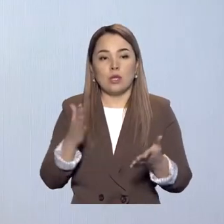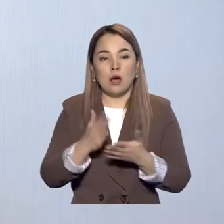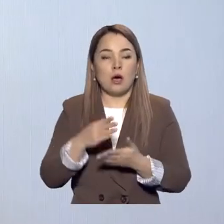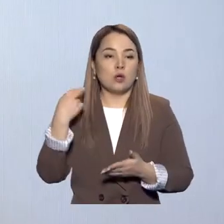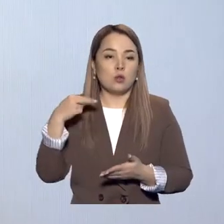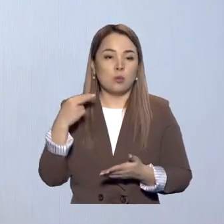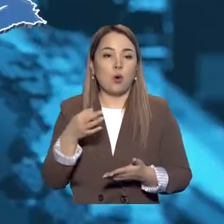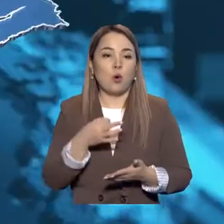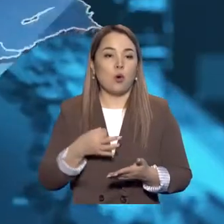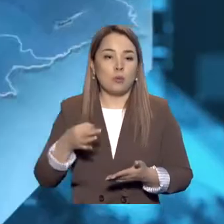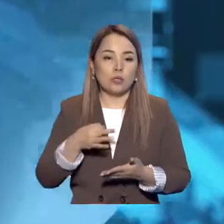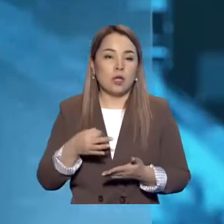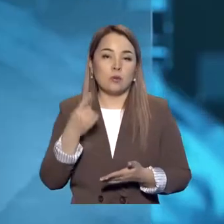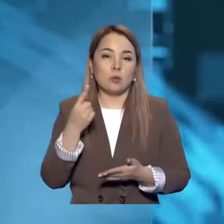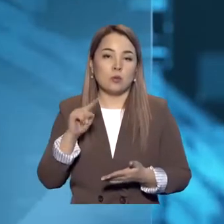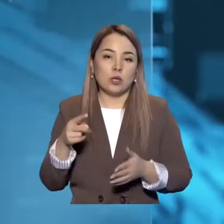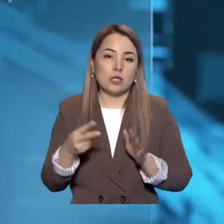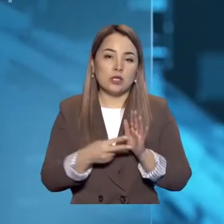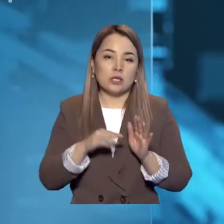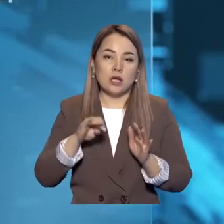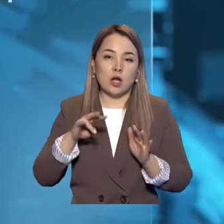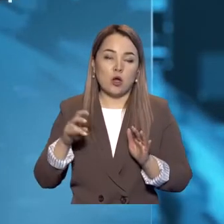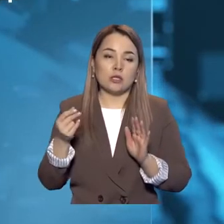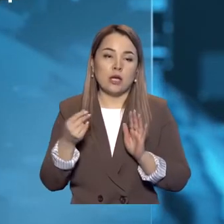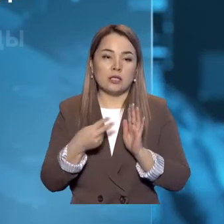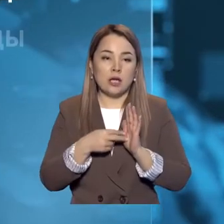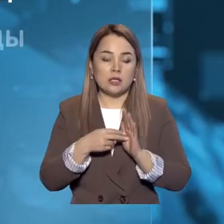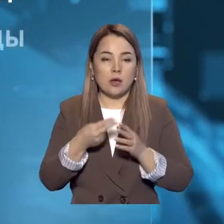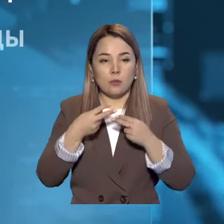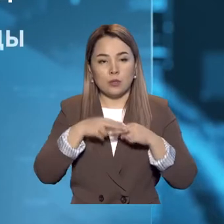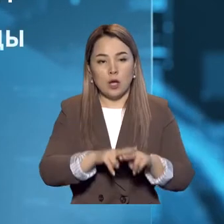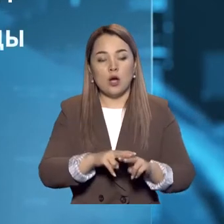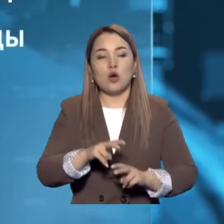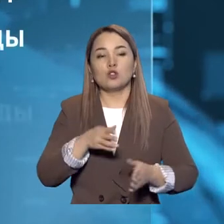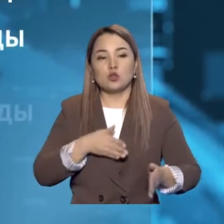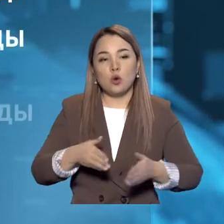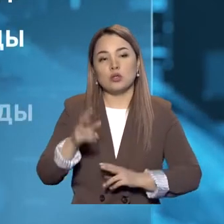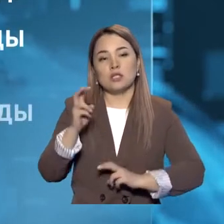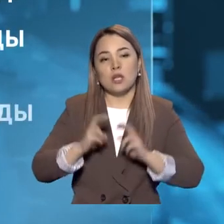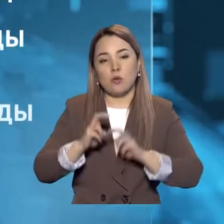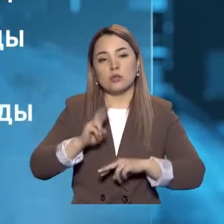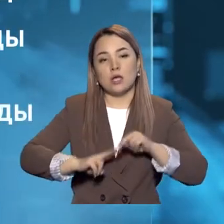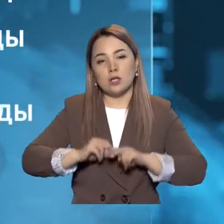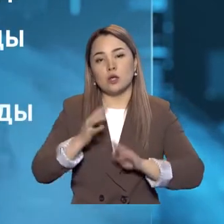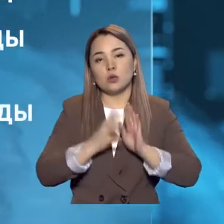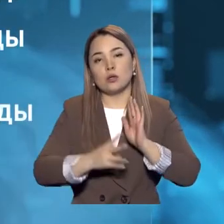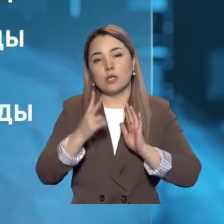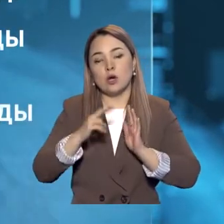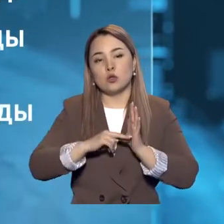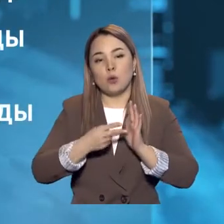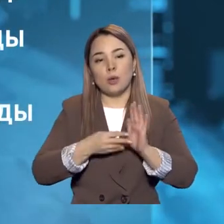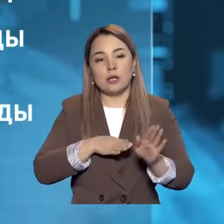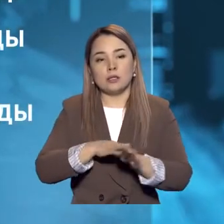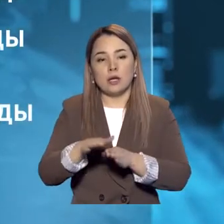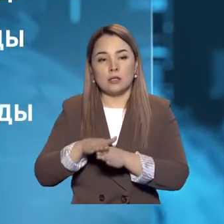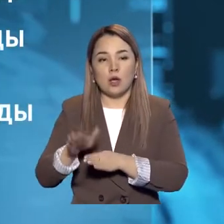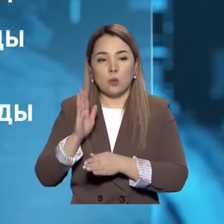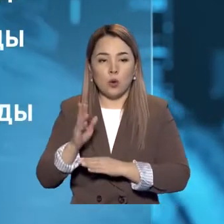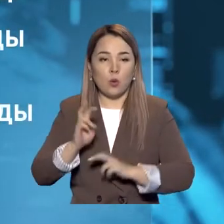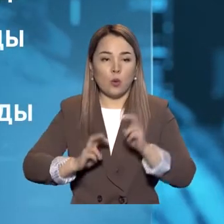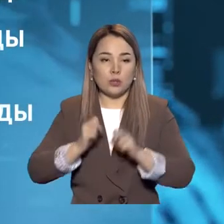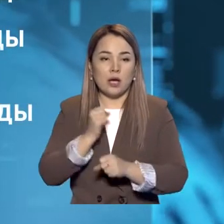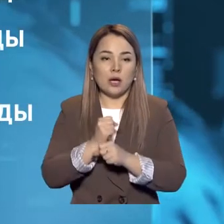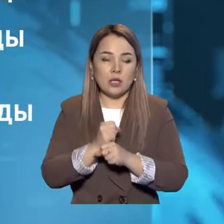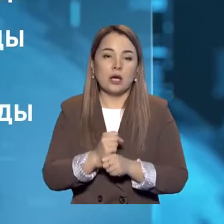облысына 1,7 триллион теңге бөлінбек. Жол, зауыт салу секілді 92 жоба іске асырылады. Осы арқылы өнеркәсіп